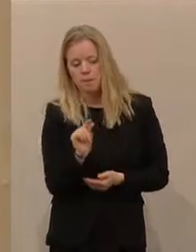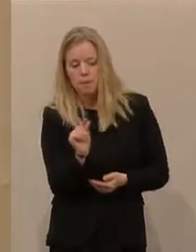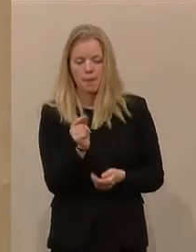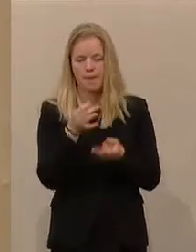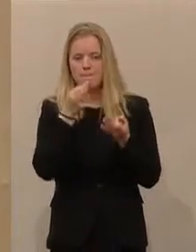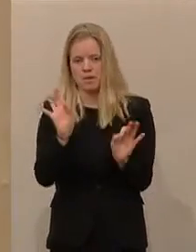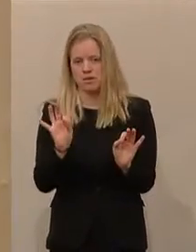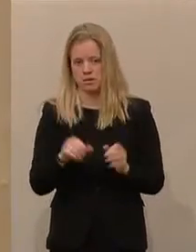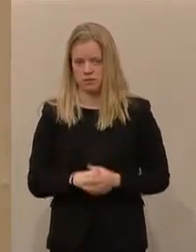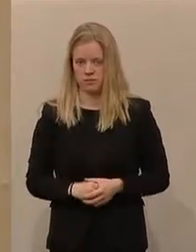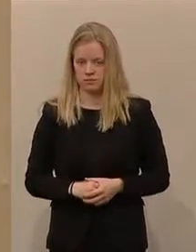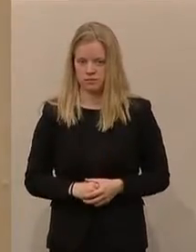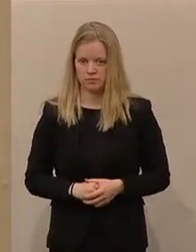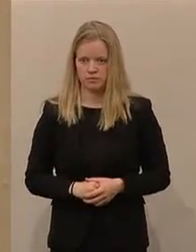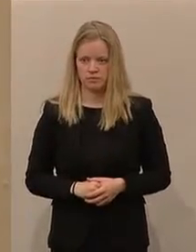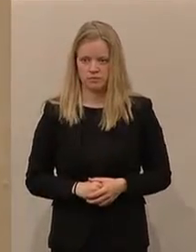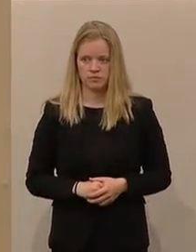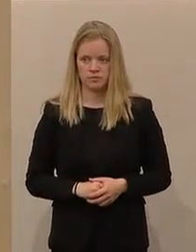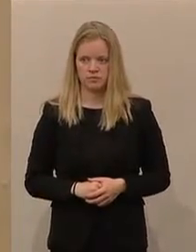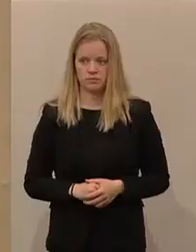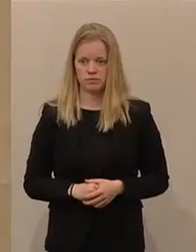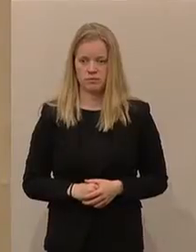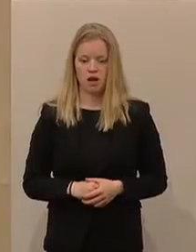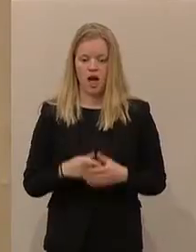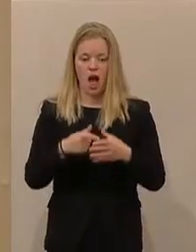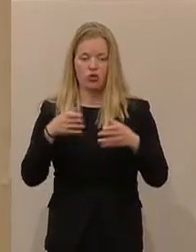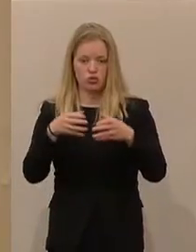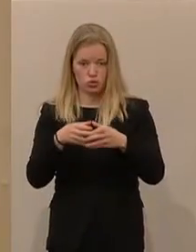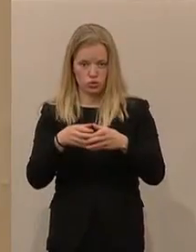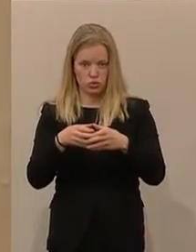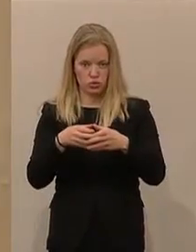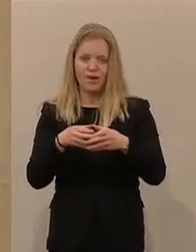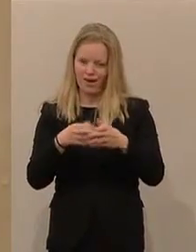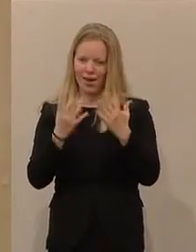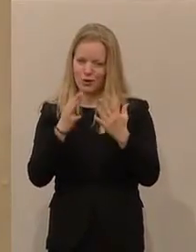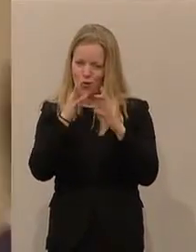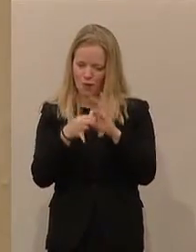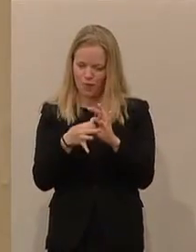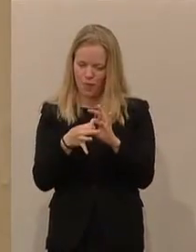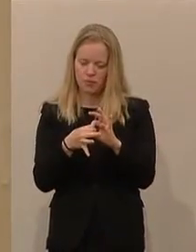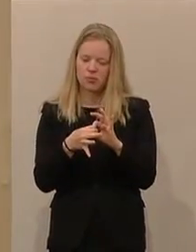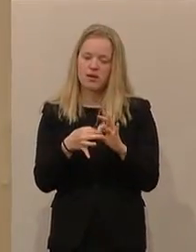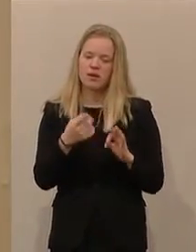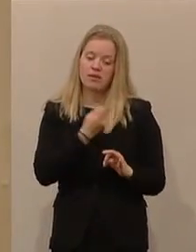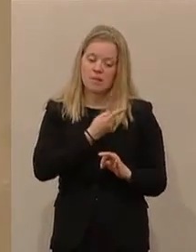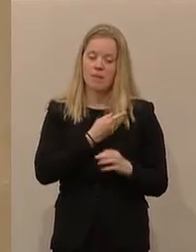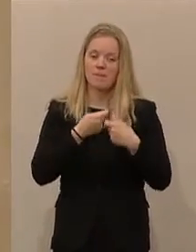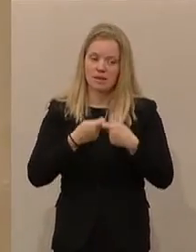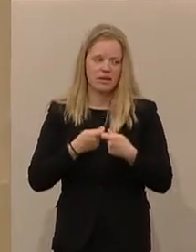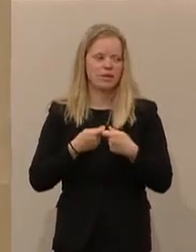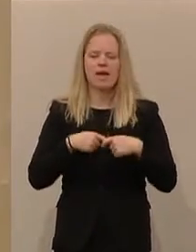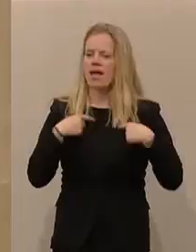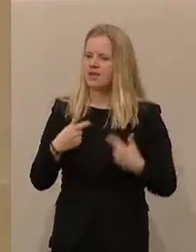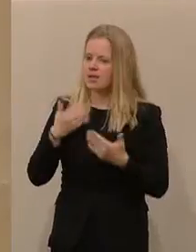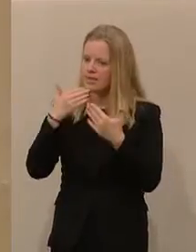zu verbessern. Als Mitglied des Rechnungshofausschusses darf ich mich ganz, ganz herzlich für die gute Zusammenarbeit bedanken bei